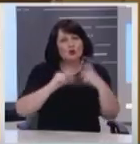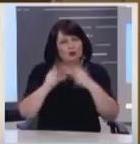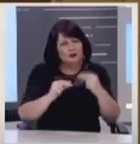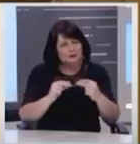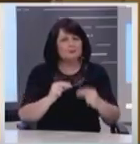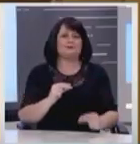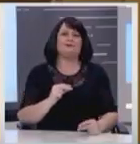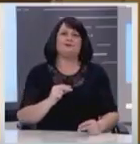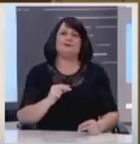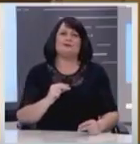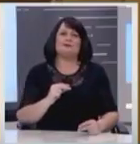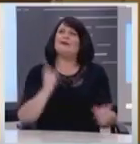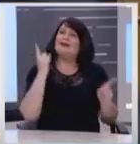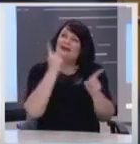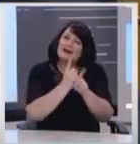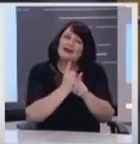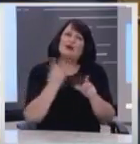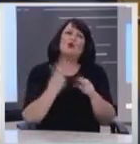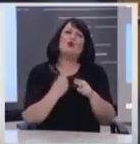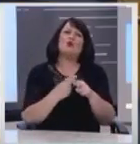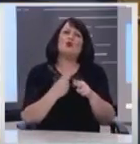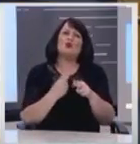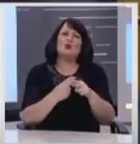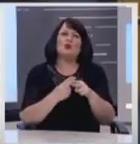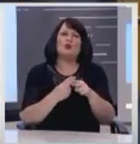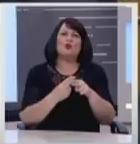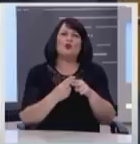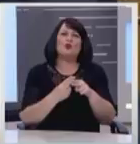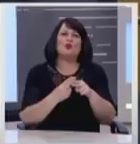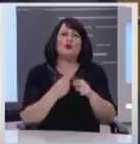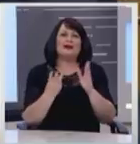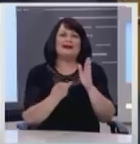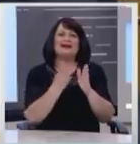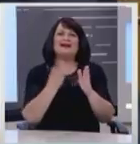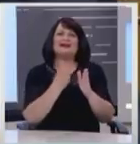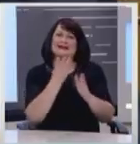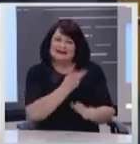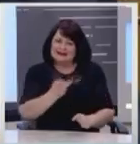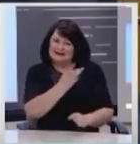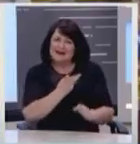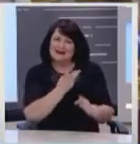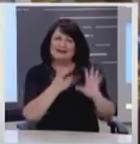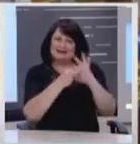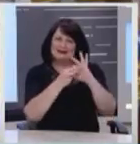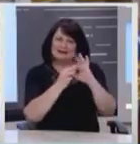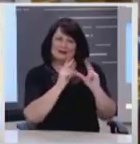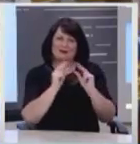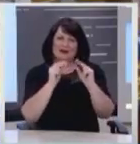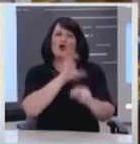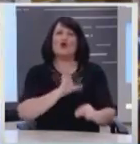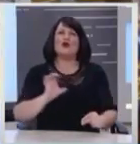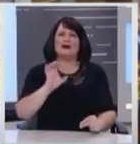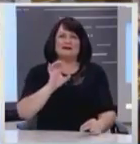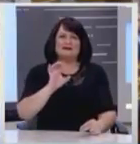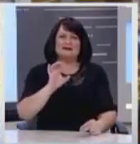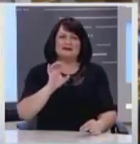στις ιδιαίτερης στρατηγικής σημασίας τριμερείς συνεργασίες μας με χώρες